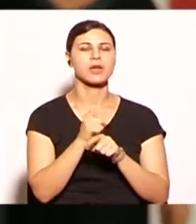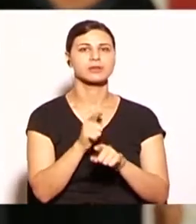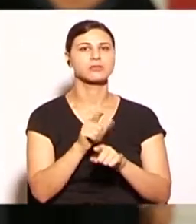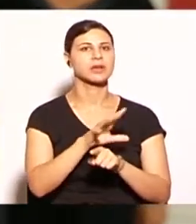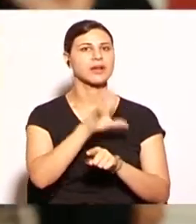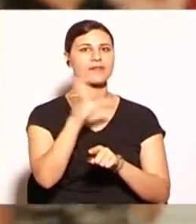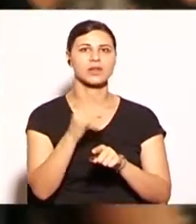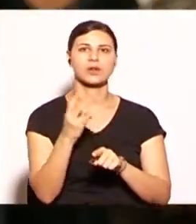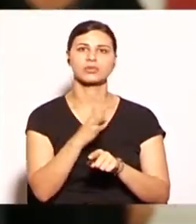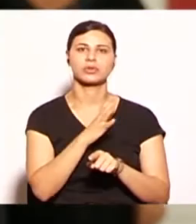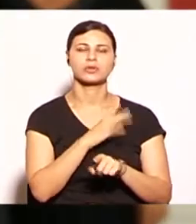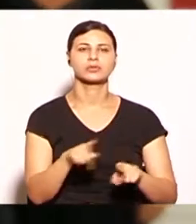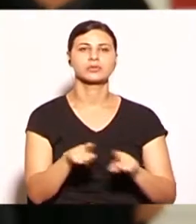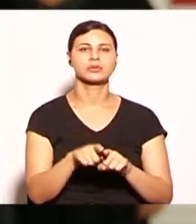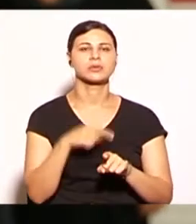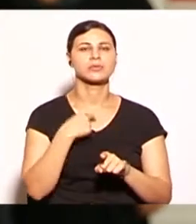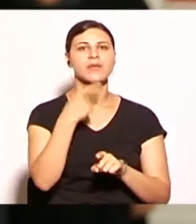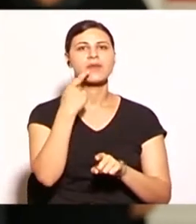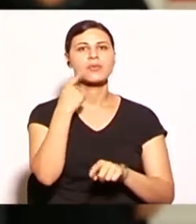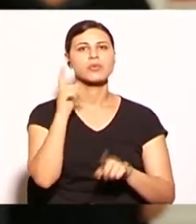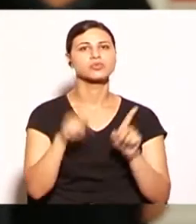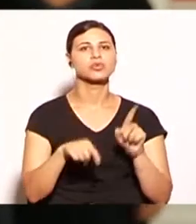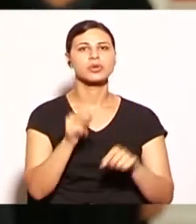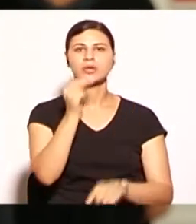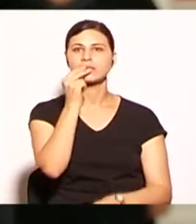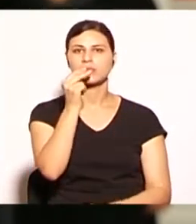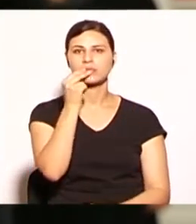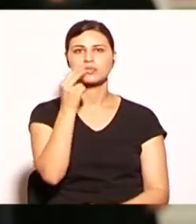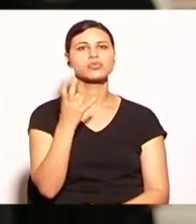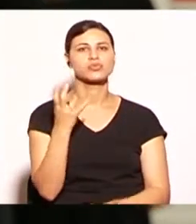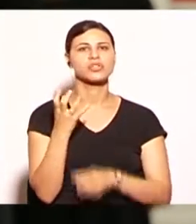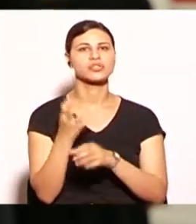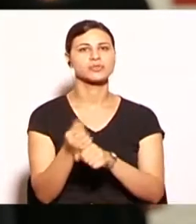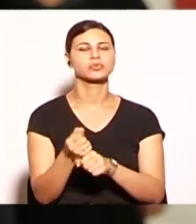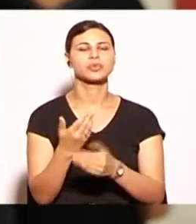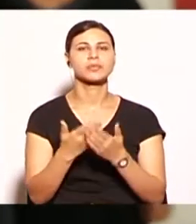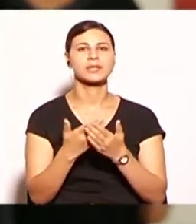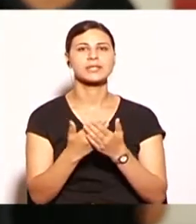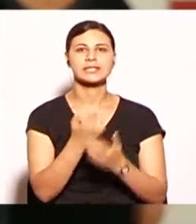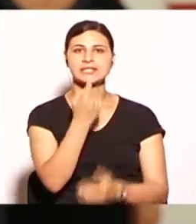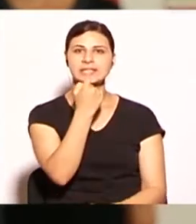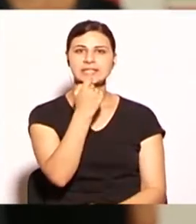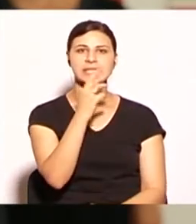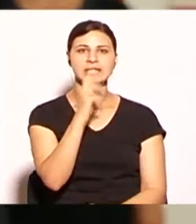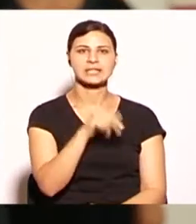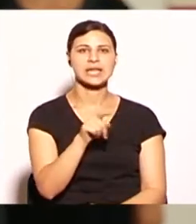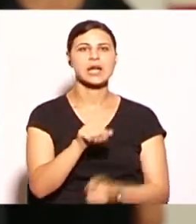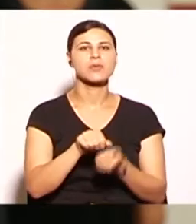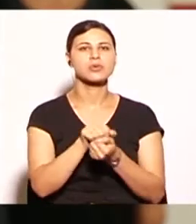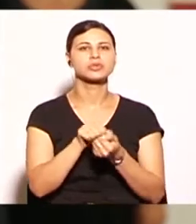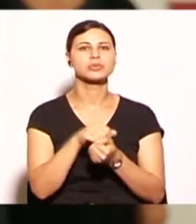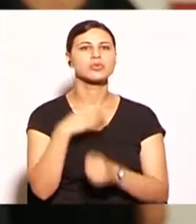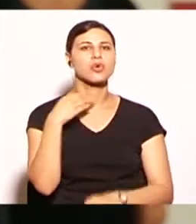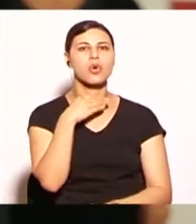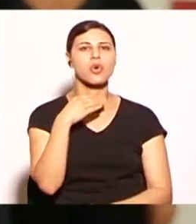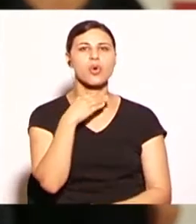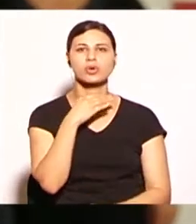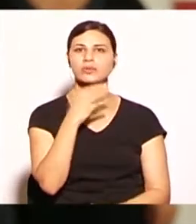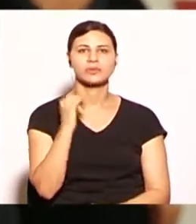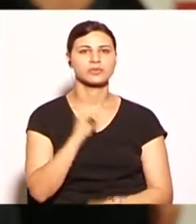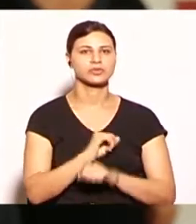საერთოა. კვებაში მე ვგულისხმობ ზოგიერთი პროდუქტის შეზღუდვას. მაგალითად, წითელი და პროცესირებული ხორცი,